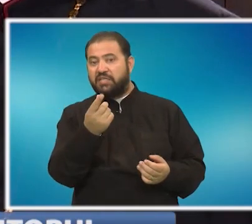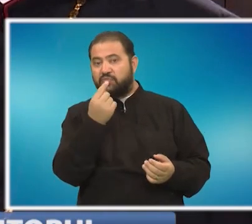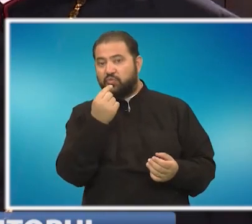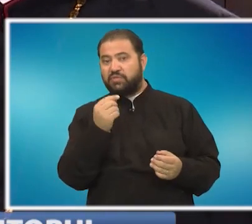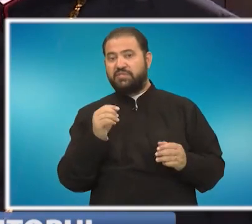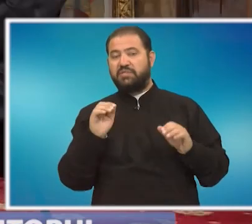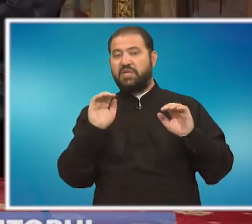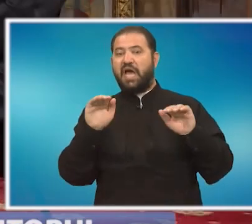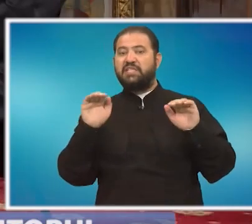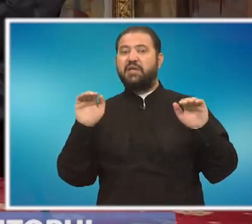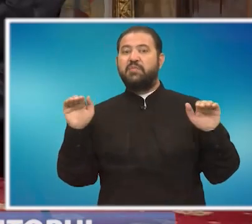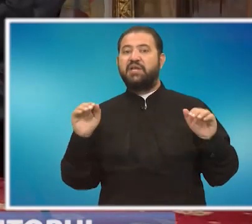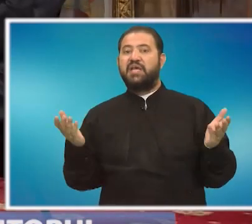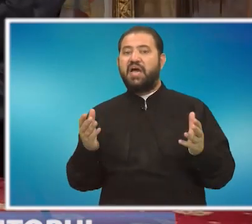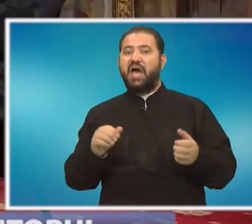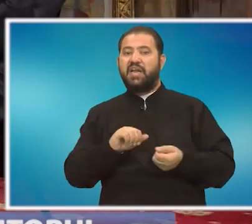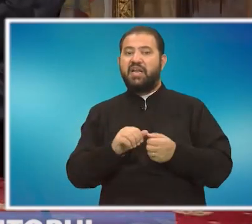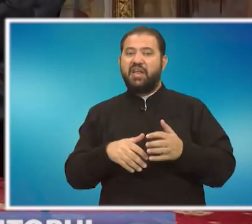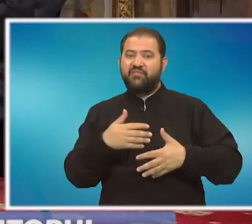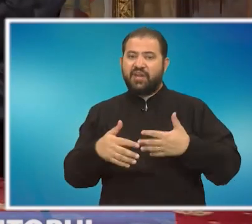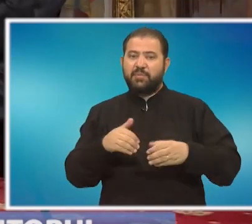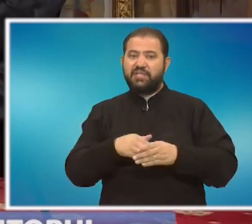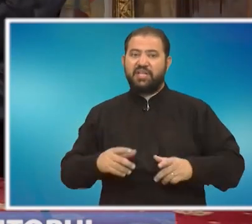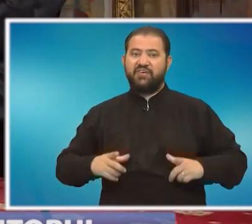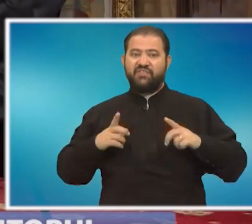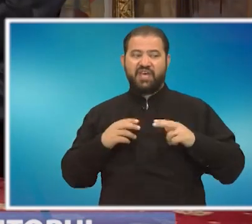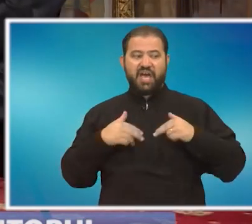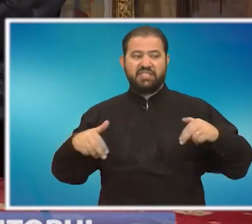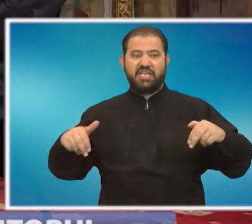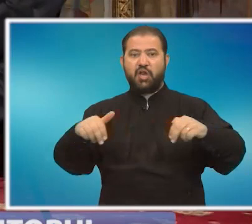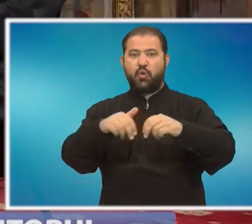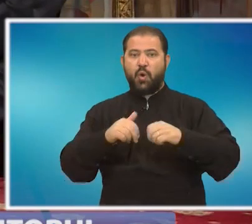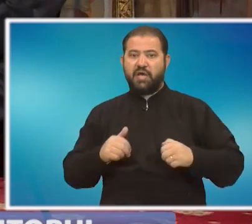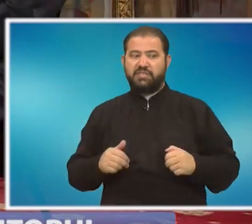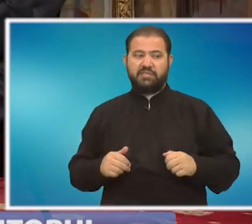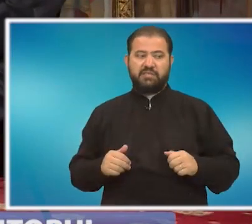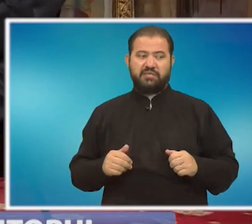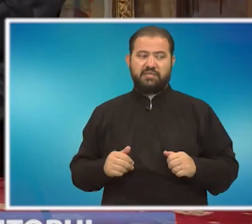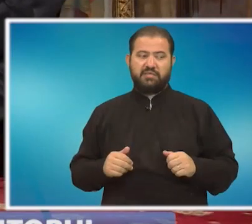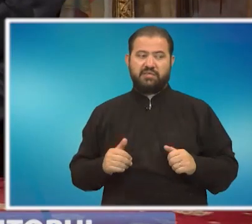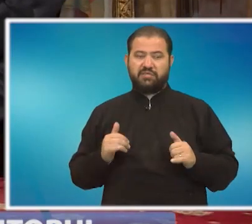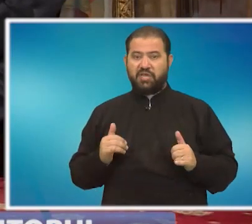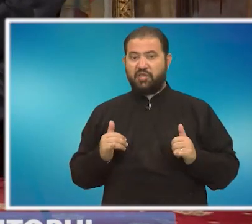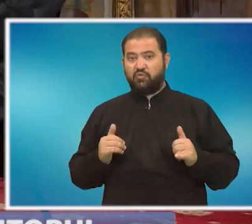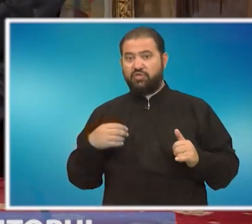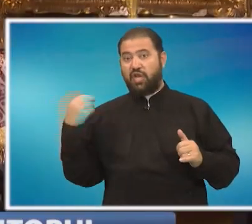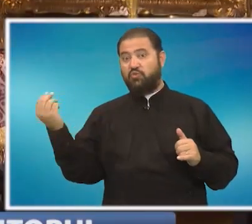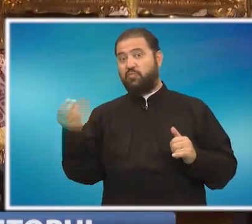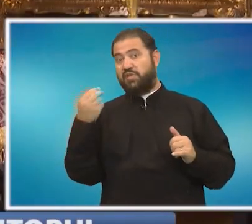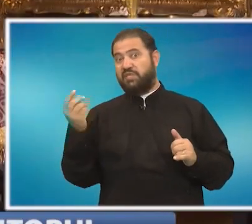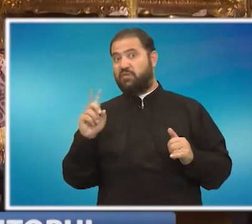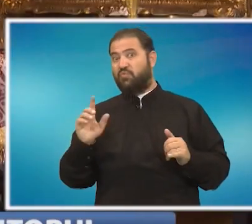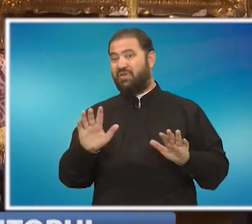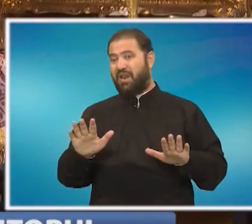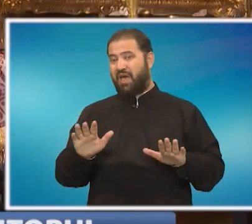Domnului Iisus Hristos și a împlinirii poruncilor Lui. Și atunci, sigur că viețile lor s-au schimbat, s-au transformat